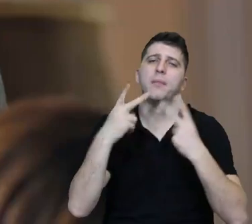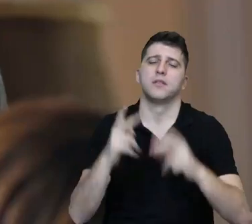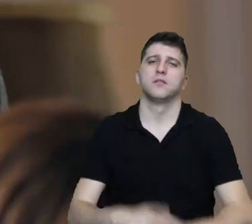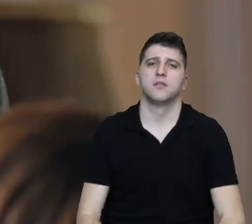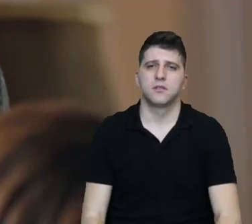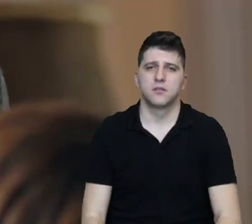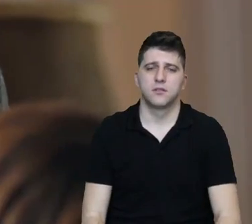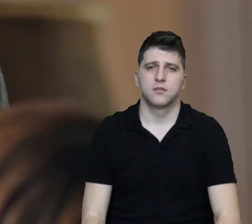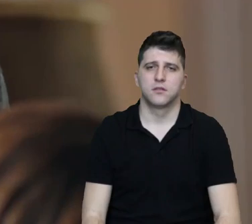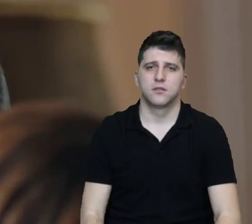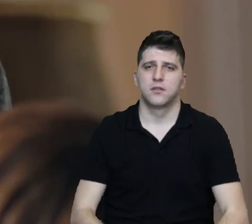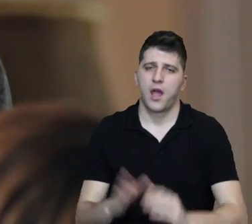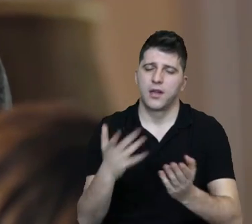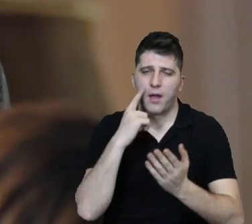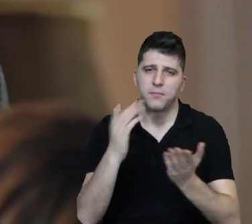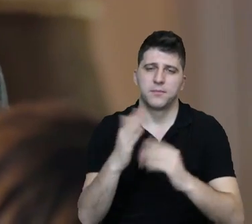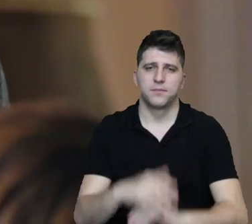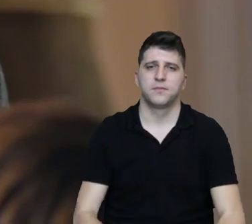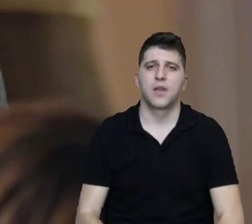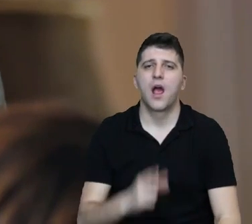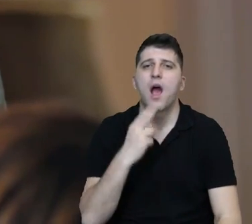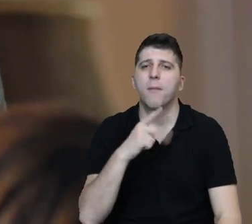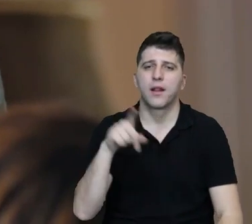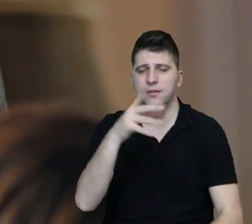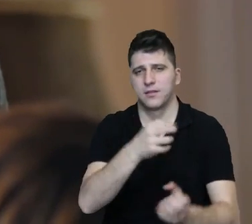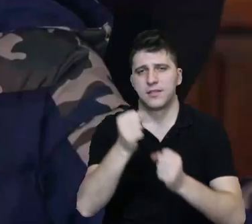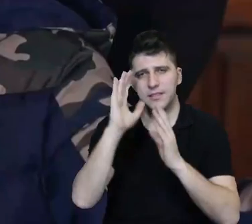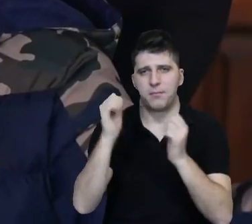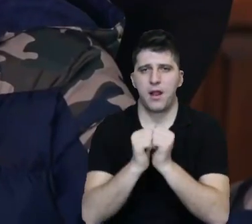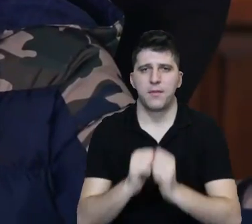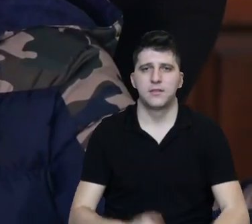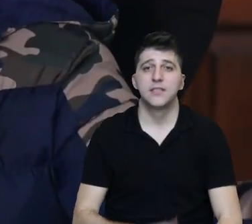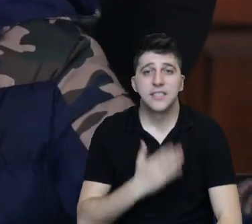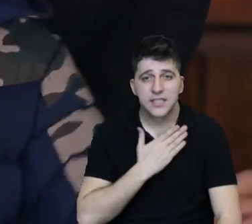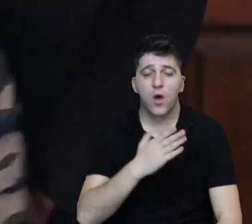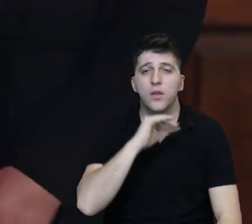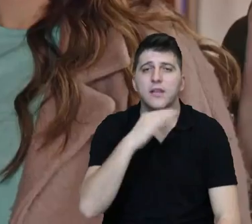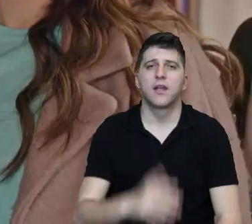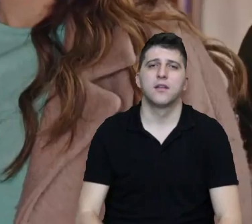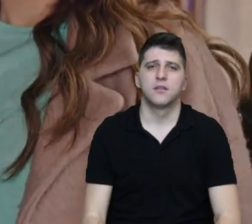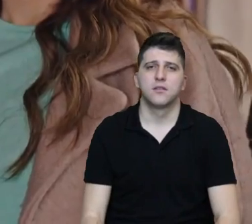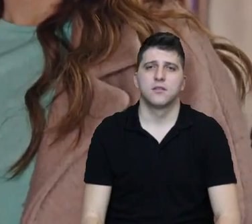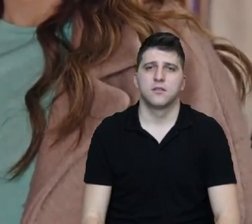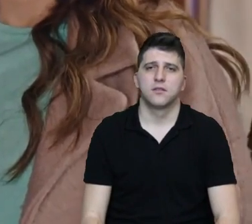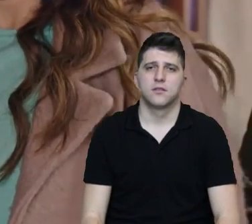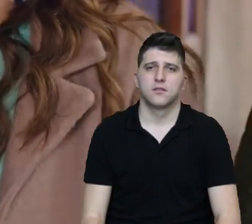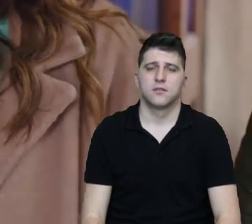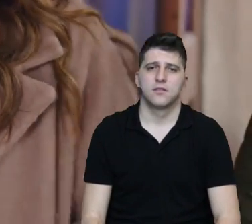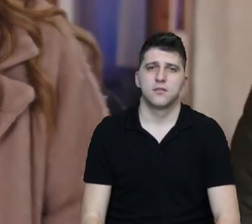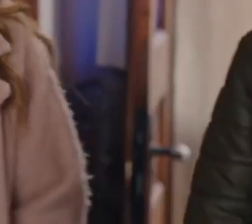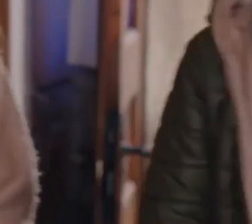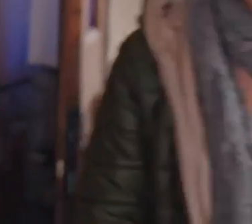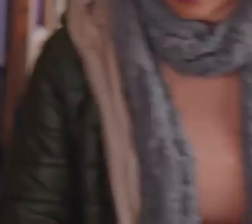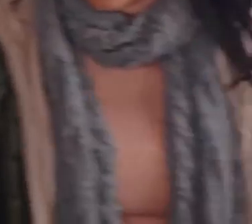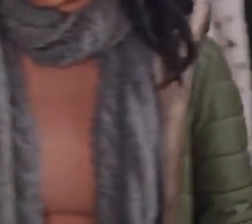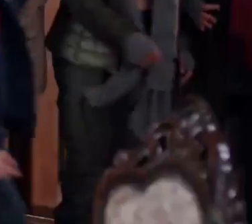gidebilirsin. Hadi bakalım. Ablaların seni götürsün. Sağ ol dede. Aysu giderken Ejder'e